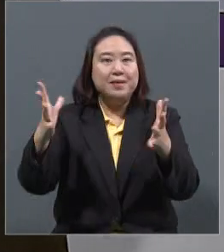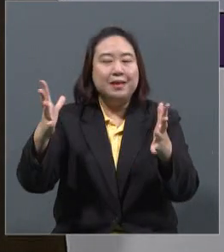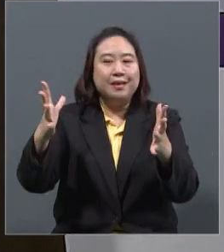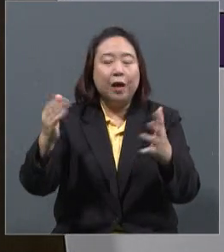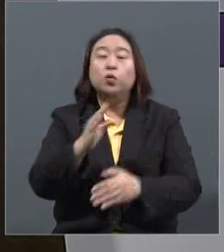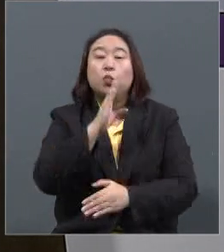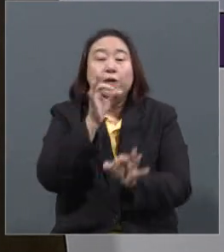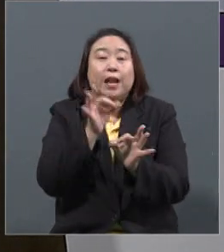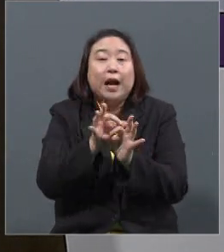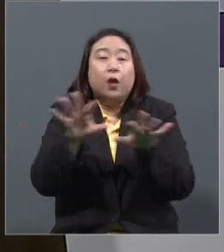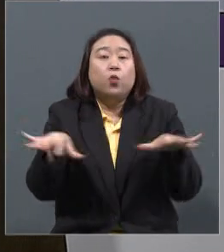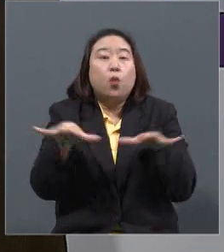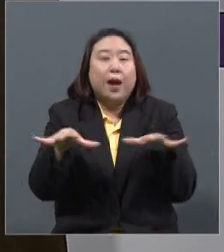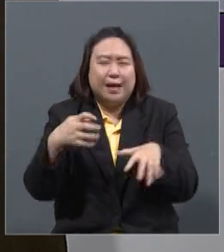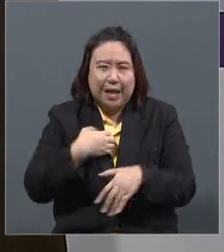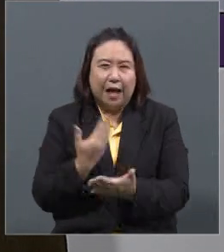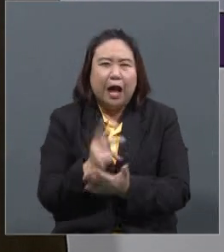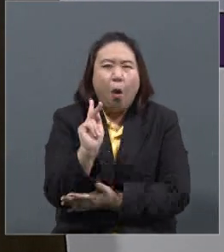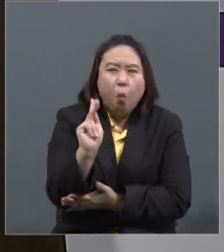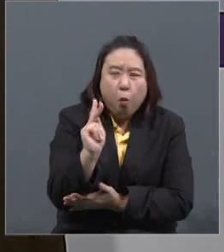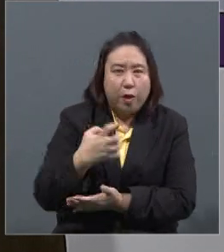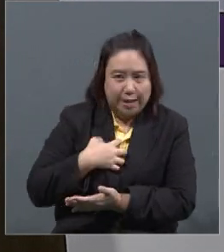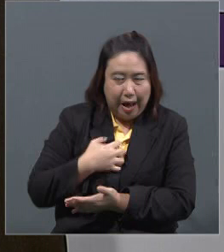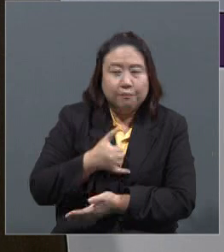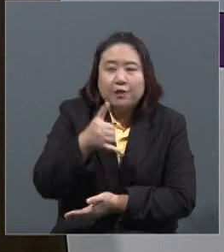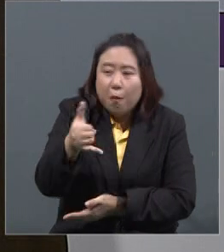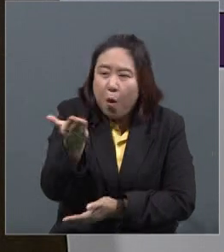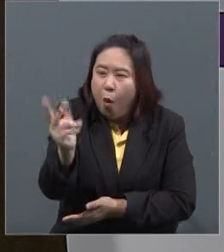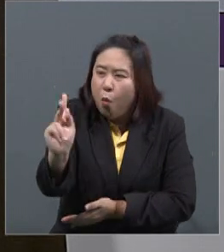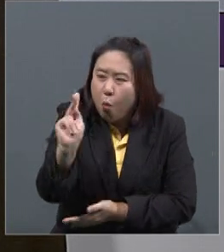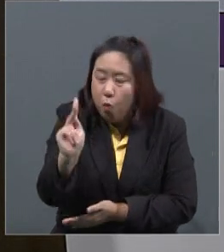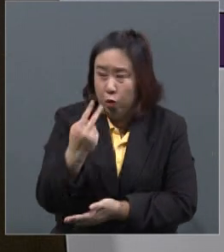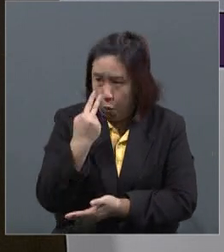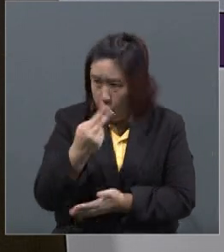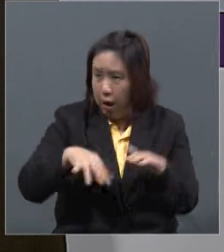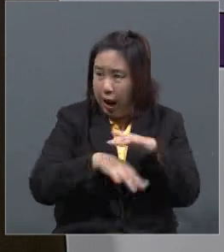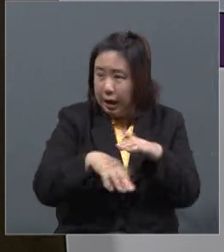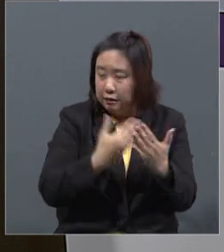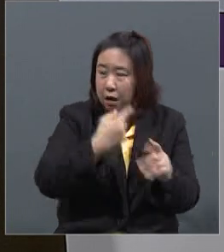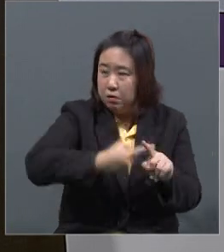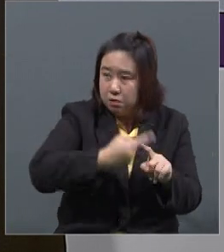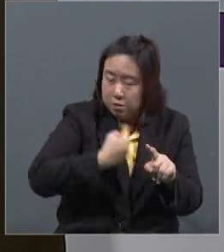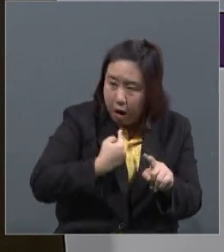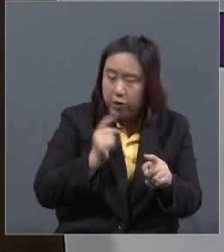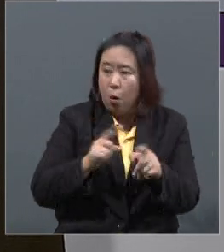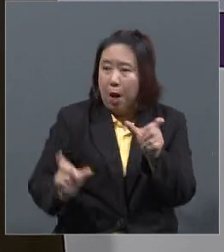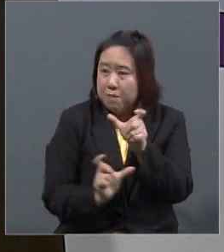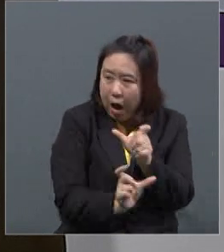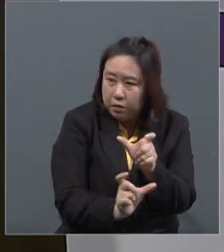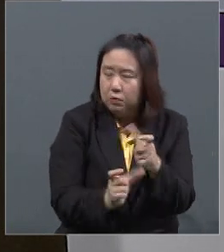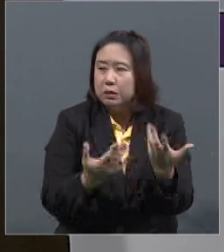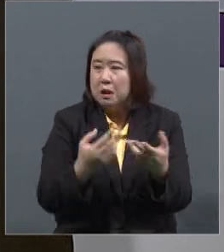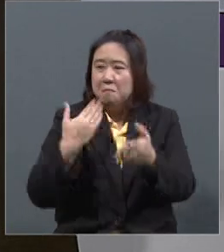นาคารทั่วไปเวลาเราจะไปขอสินเชื่อเขาอาจจะขอดูสลิปเงินเดือนมีหลักทรัพย์ค้ำประกันไหมติดเครดิตบูโรหรือเป